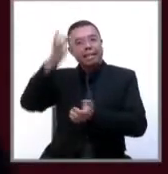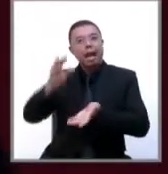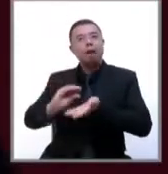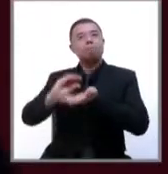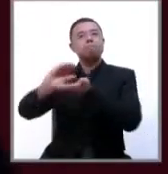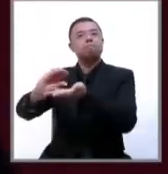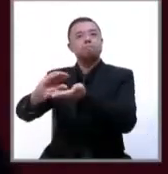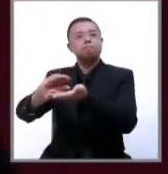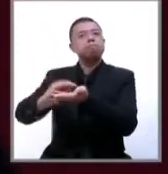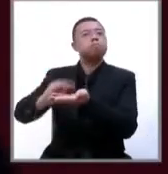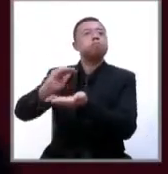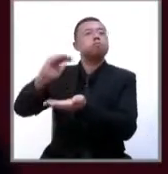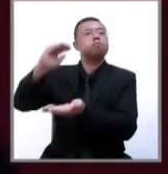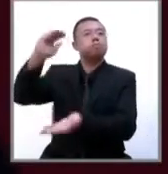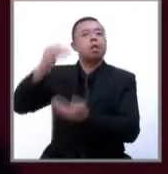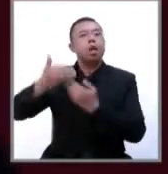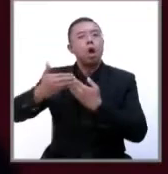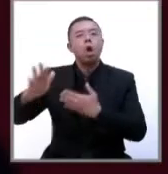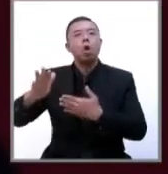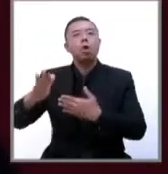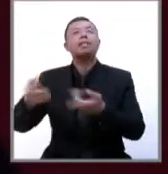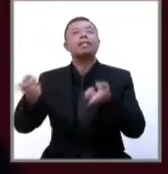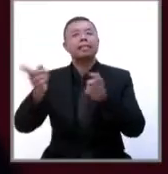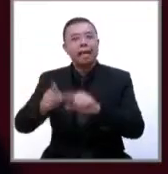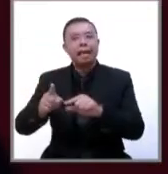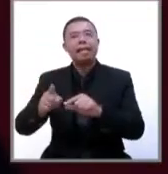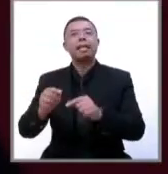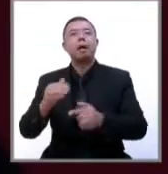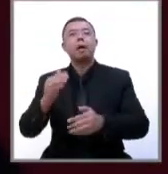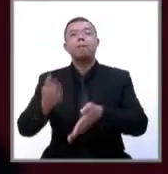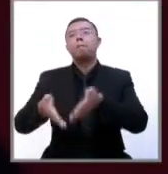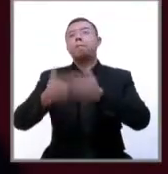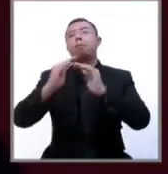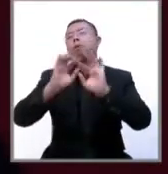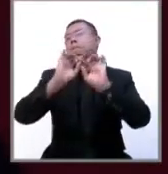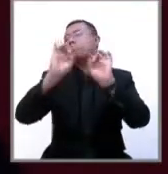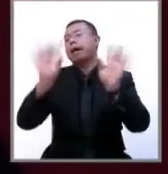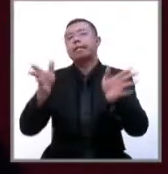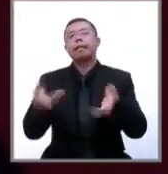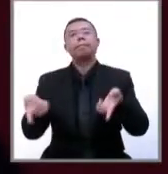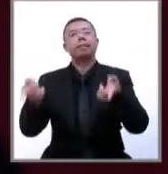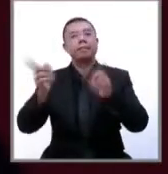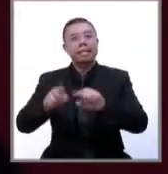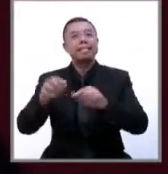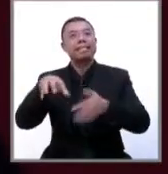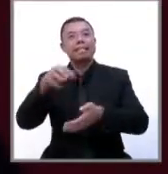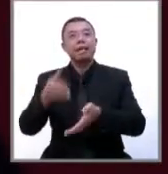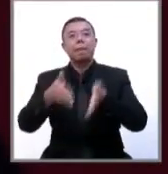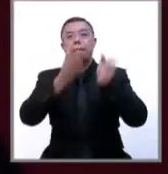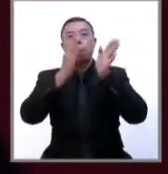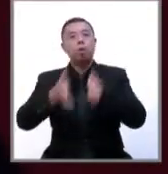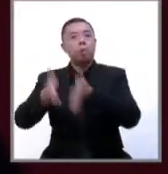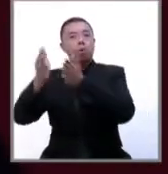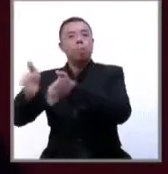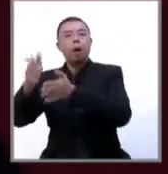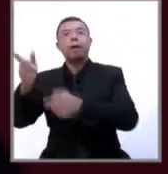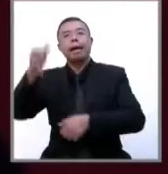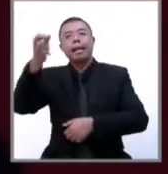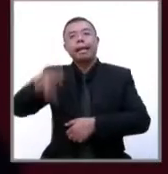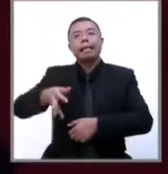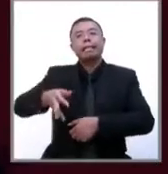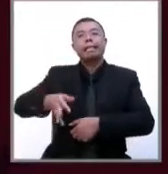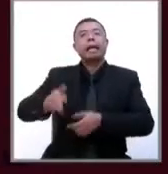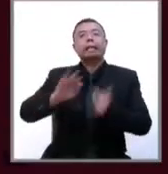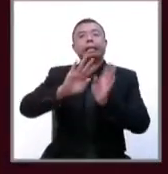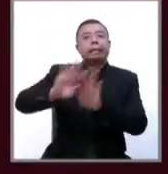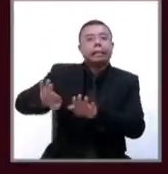tahun ke tahun akan terbangun infrastruktur dan transformasi desa dari desa tertinggal menjadi